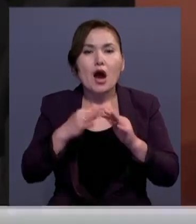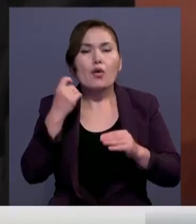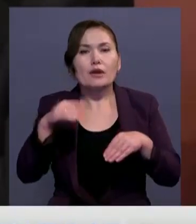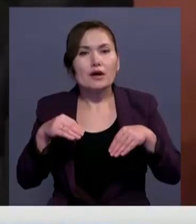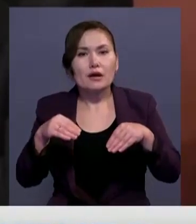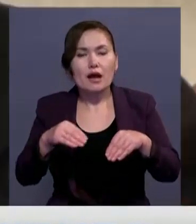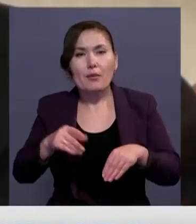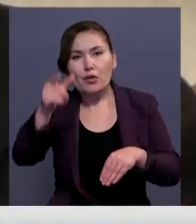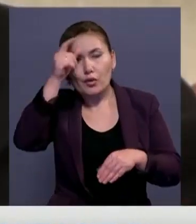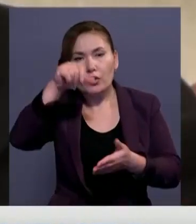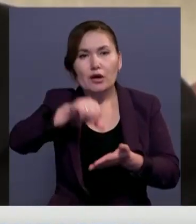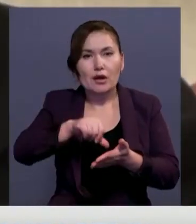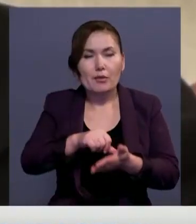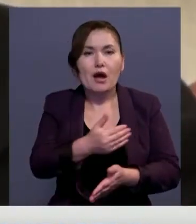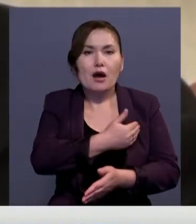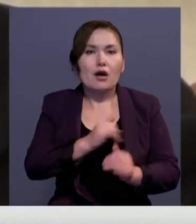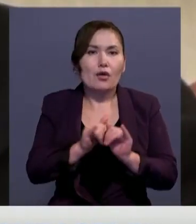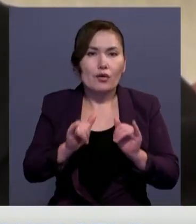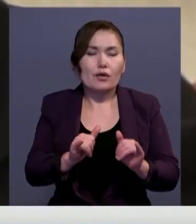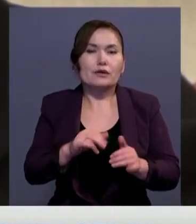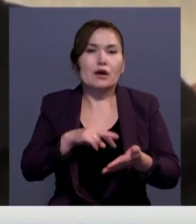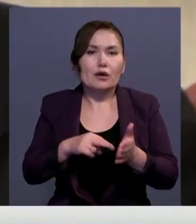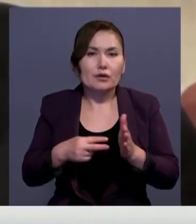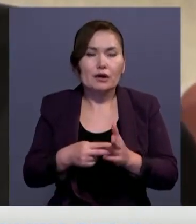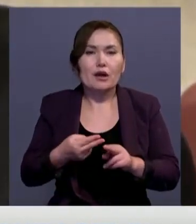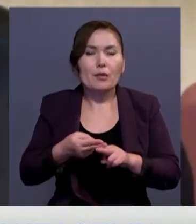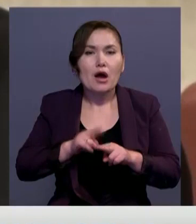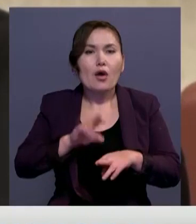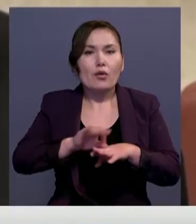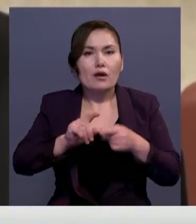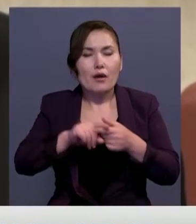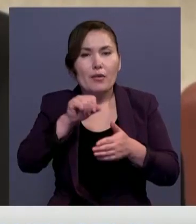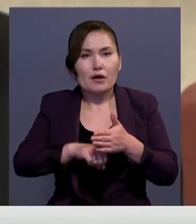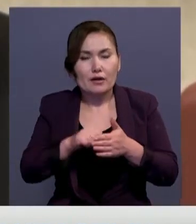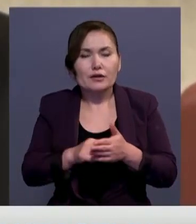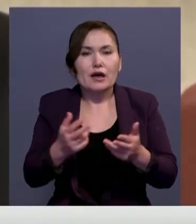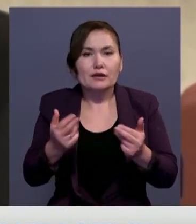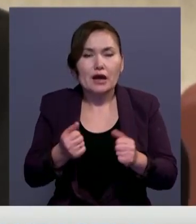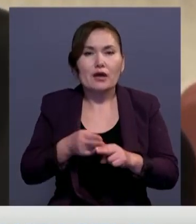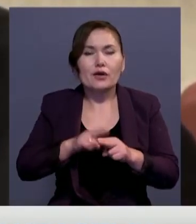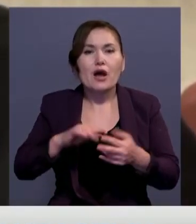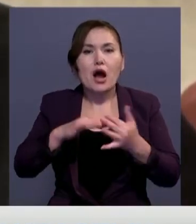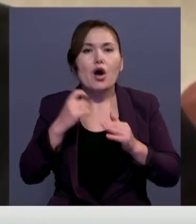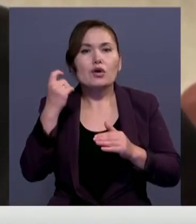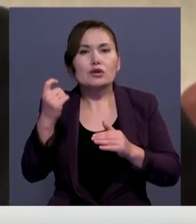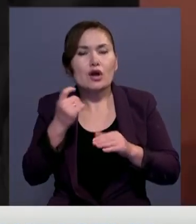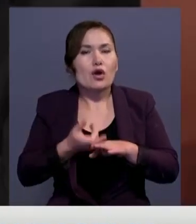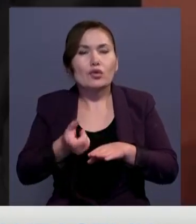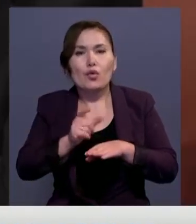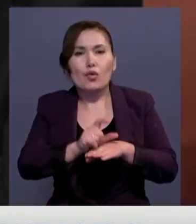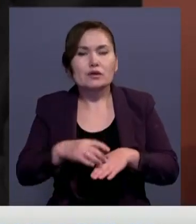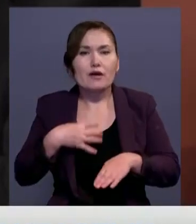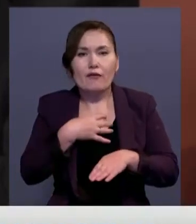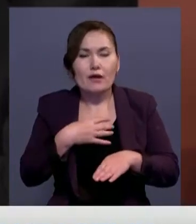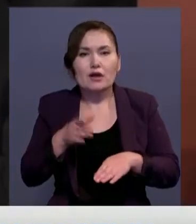саласындағы ынтымақтастық көкжиегін кеңейтуіміз қажет. COVID-19 эпидемиясы азық-түлік пен ауыл шаруашылығының маңызды әрі